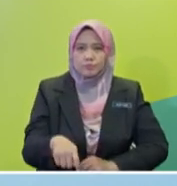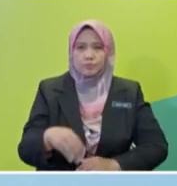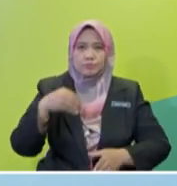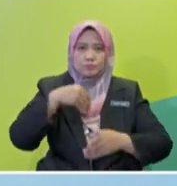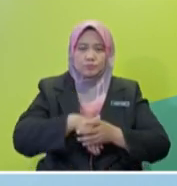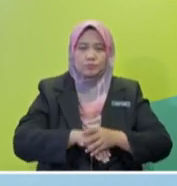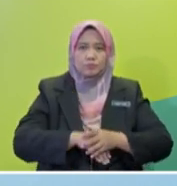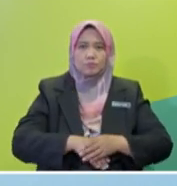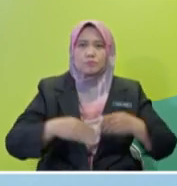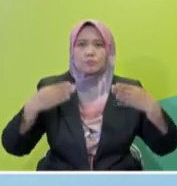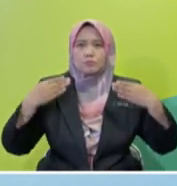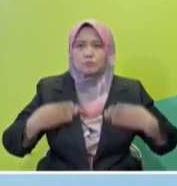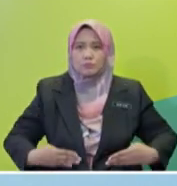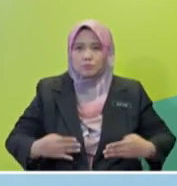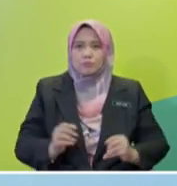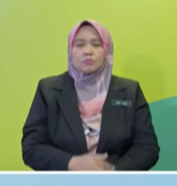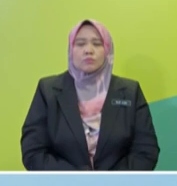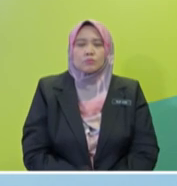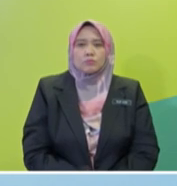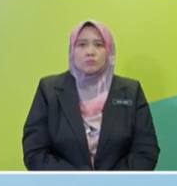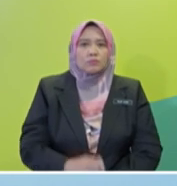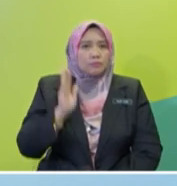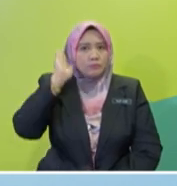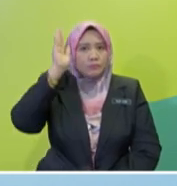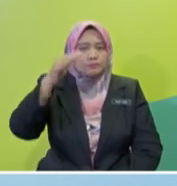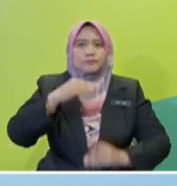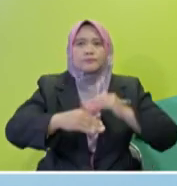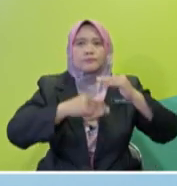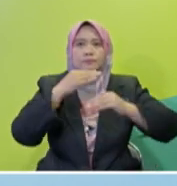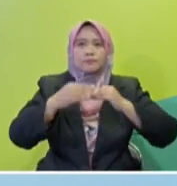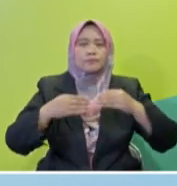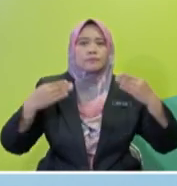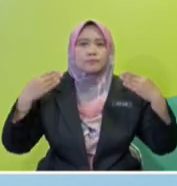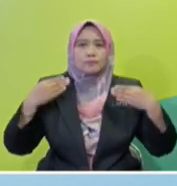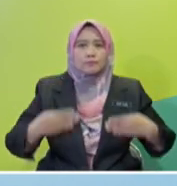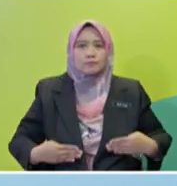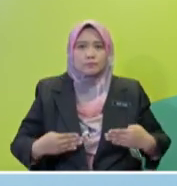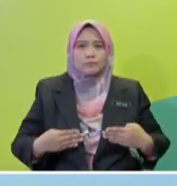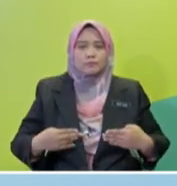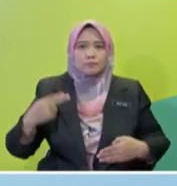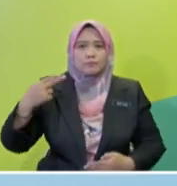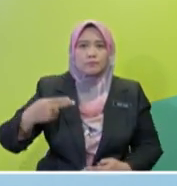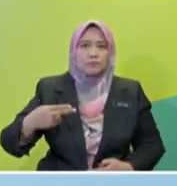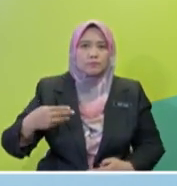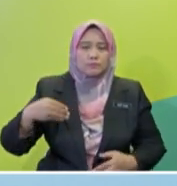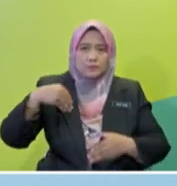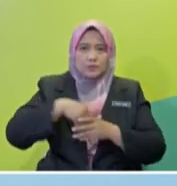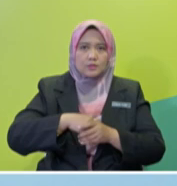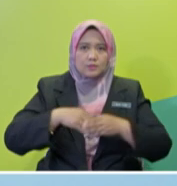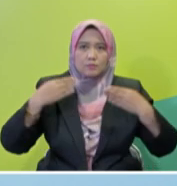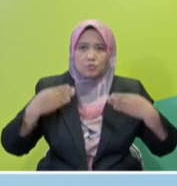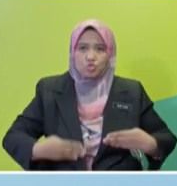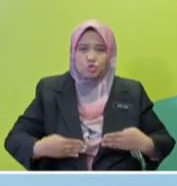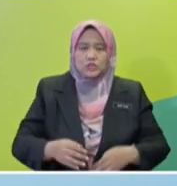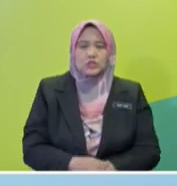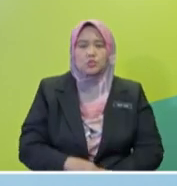ini kita akan Pilihlah heading Oke kita akan lihat Bagaimana penggunaan heading 1